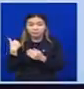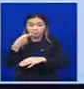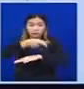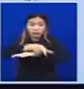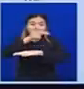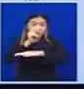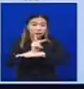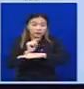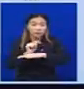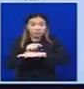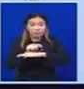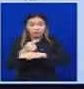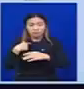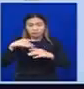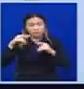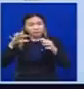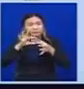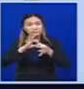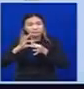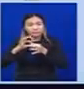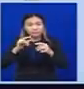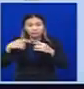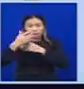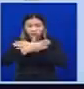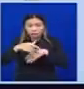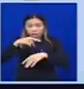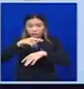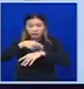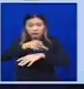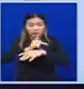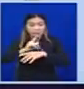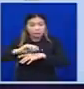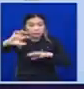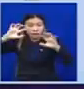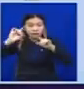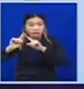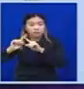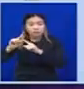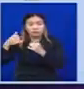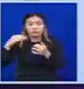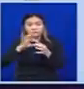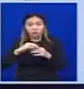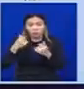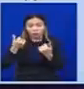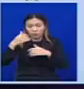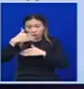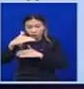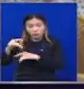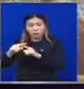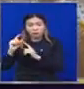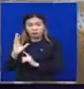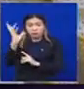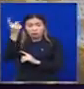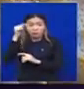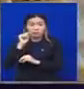การบริหารและประธานเจ้าหน้าที่บริหารบริษัทไทยยูเนียนกรุ๊ปจำกัดผู้ส่งออกปลาทูน่าแปรรูปรายใหญ่ของโลกออกมาย้ำว่า